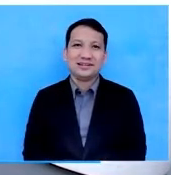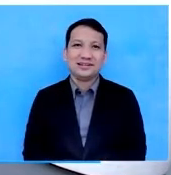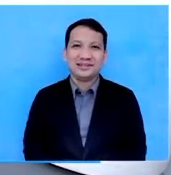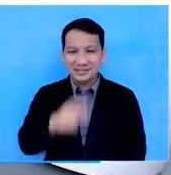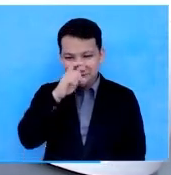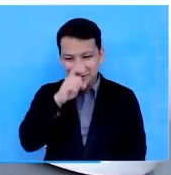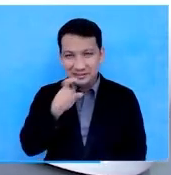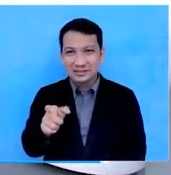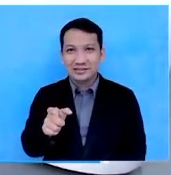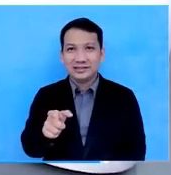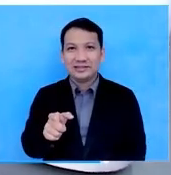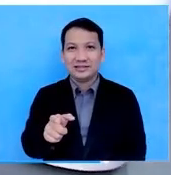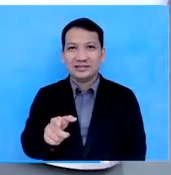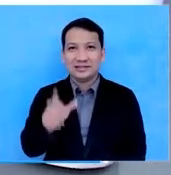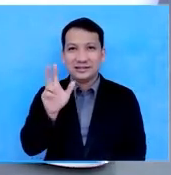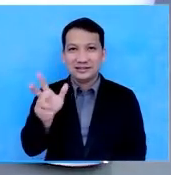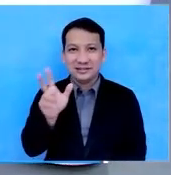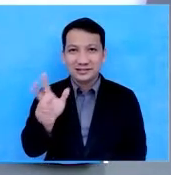Jester? 30.